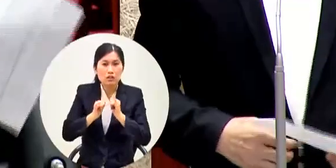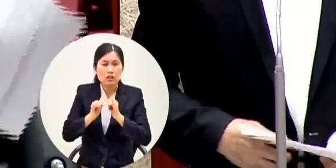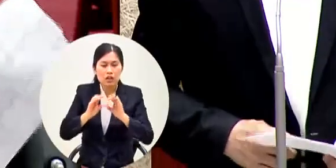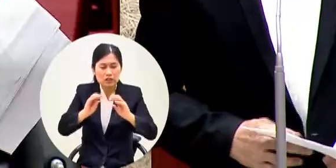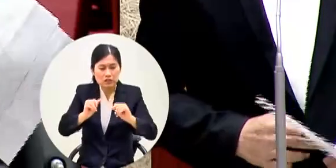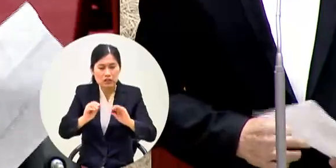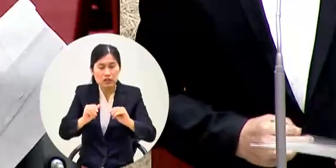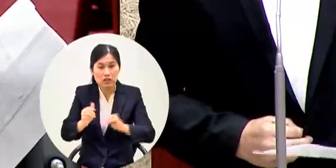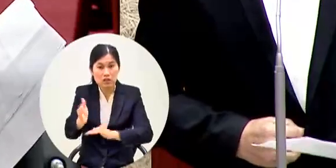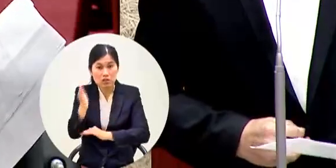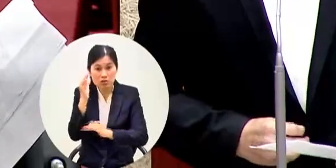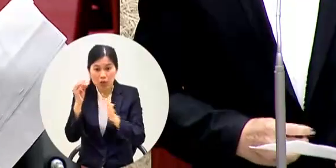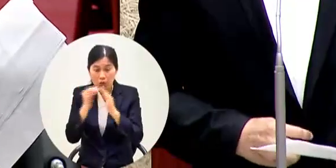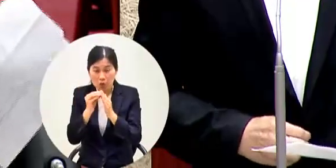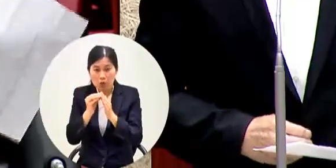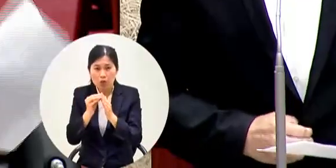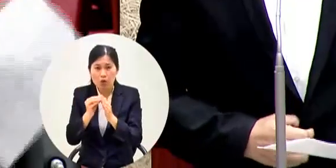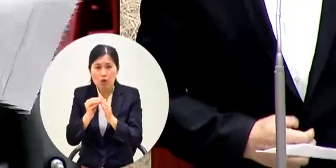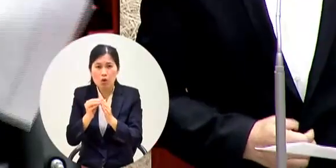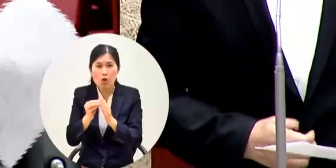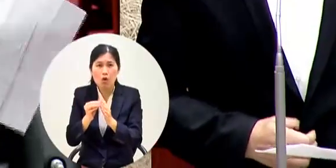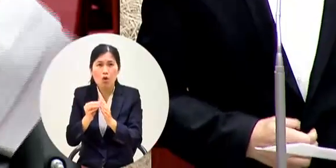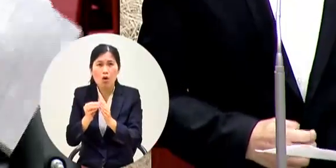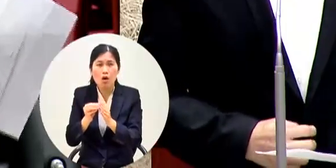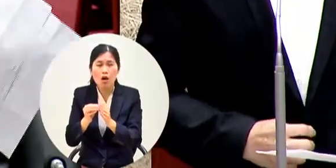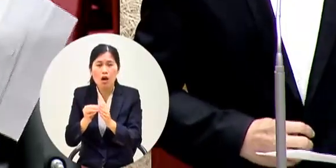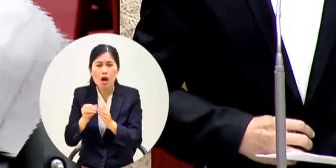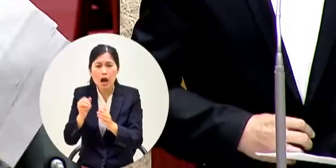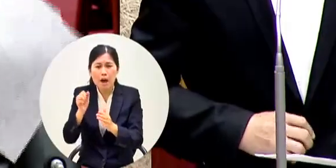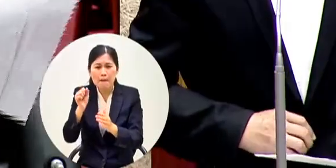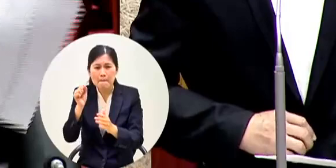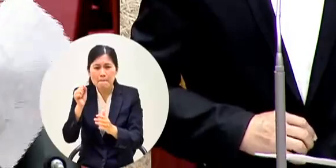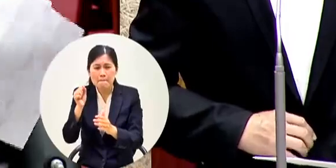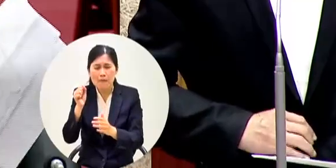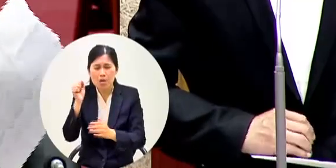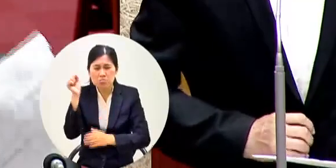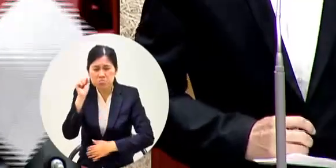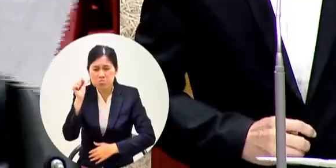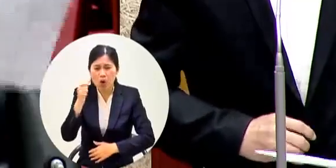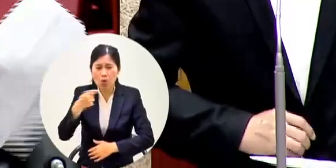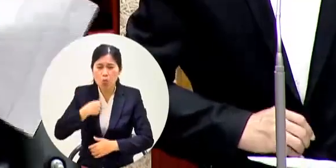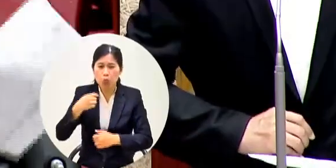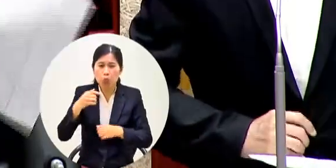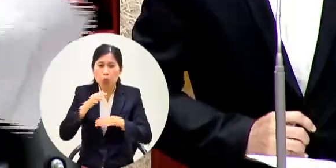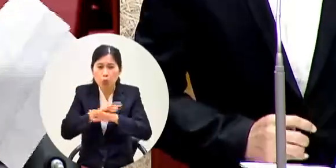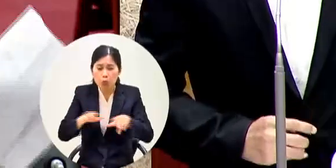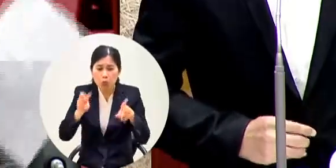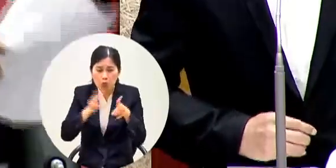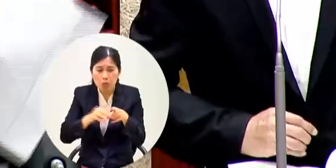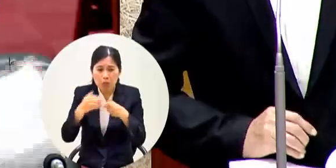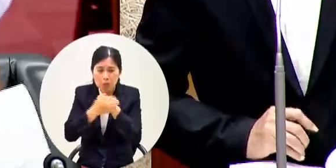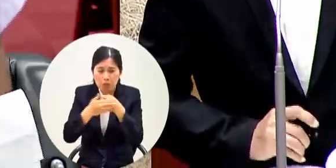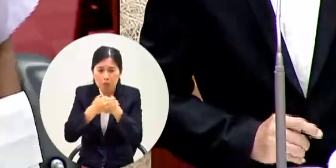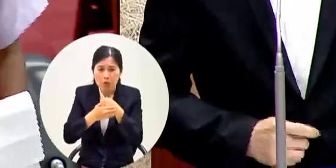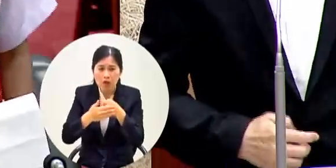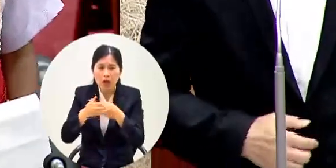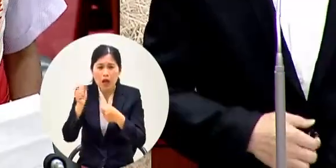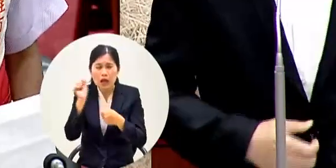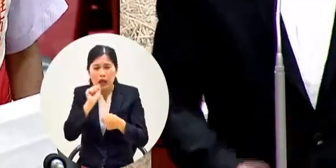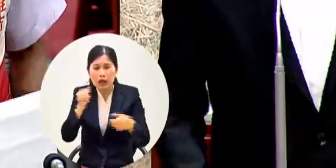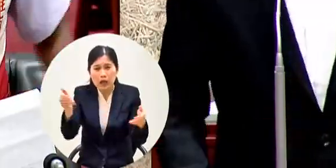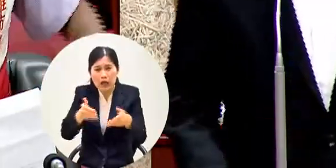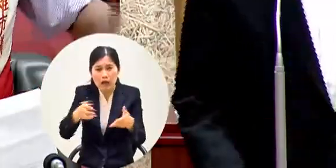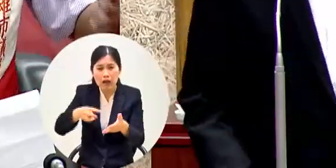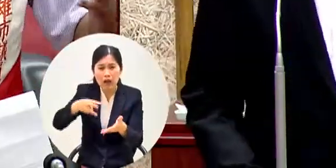是只能做农舍，农舍不能做民宿，设置地震